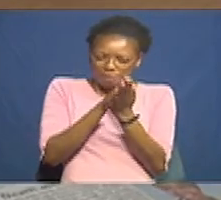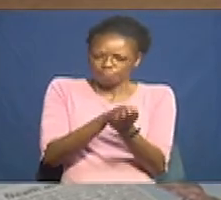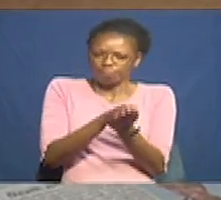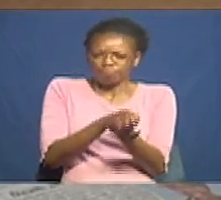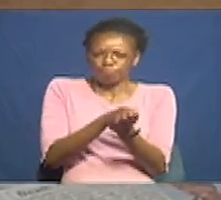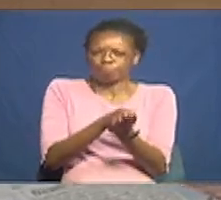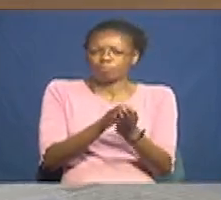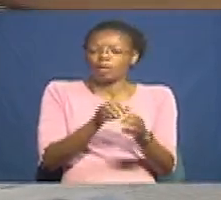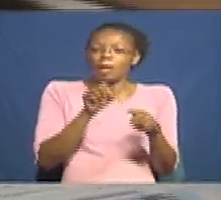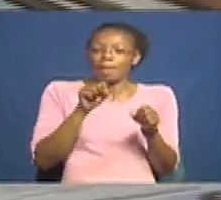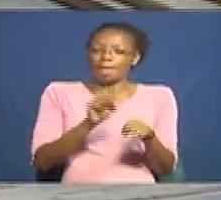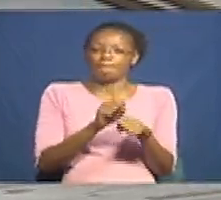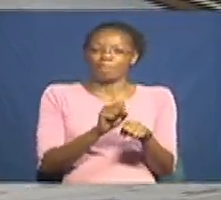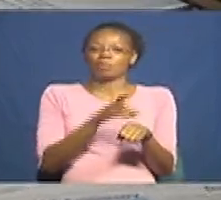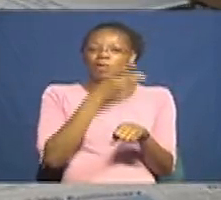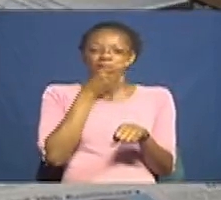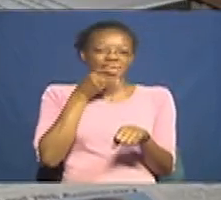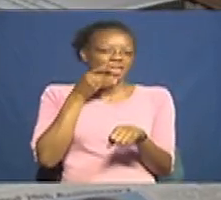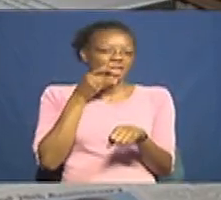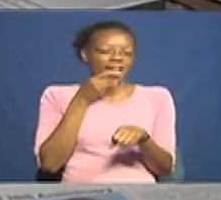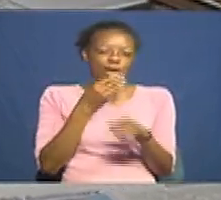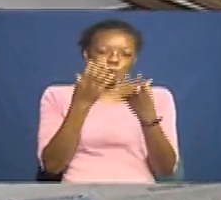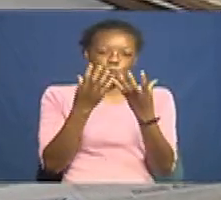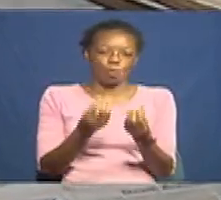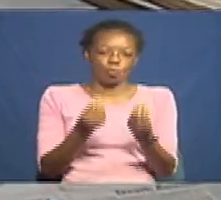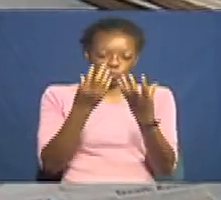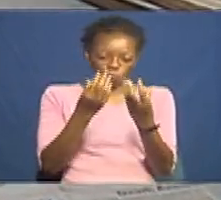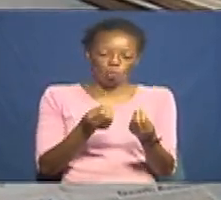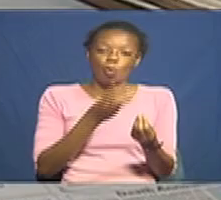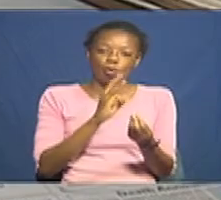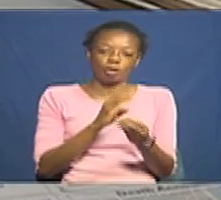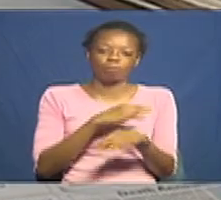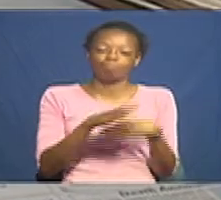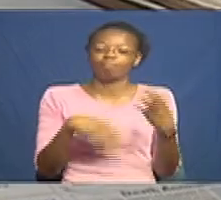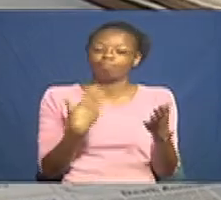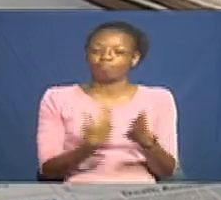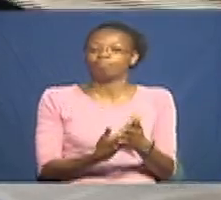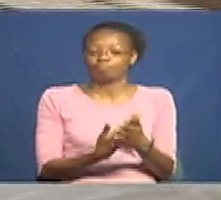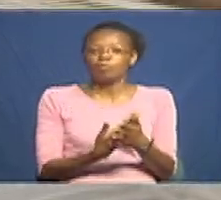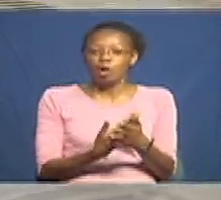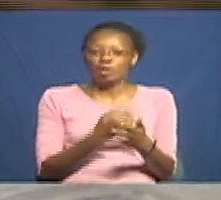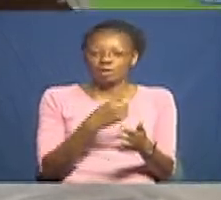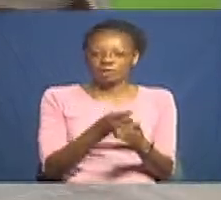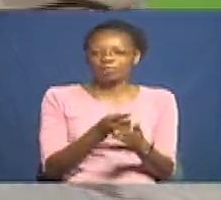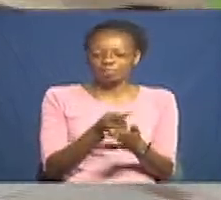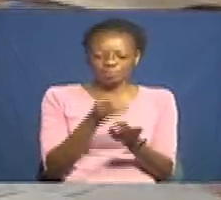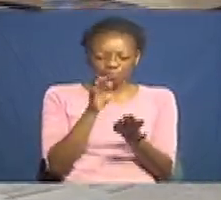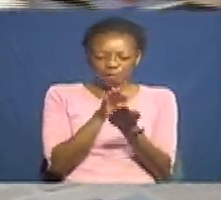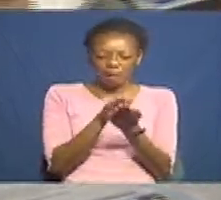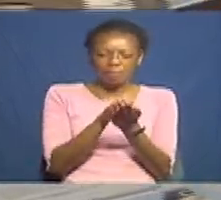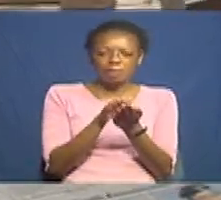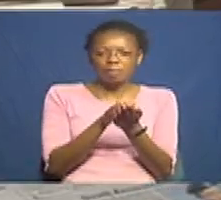ambayo ni imetengenezwa na kitu ni blotters na gazeti. Mbali na kukausha